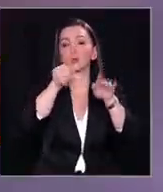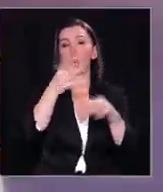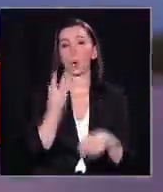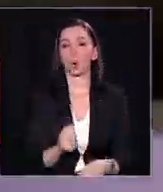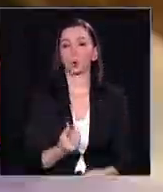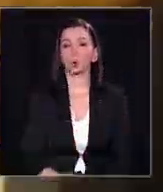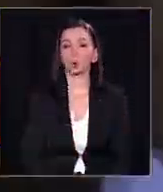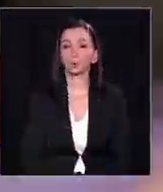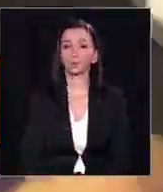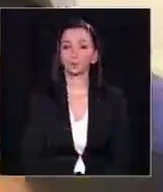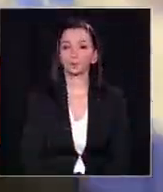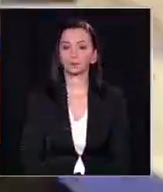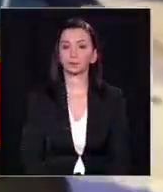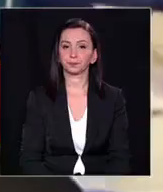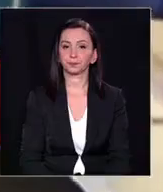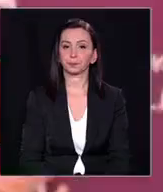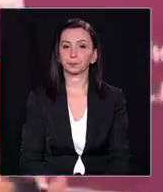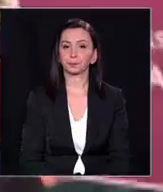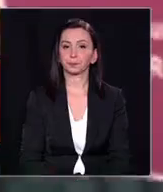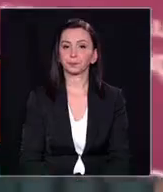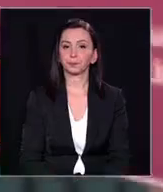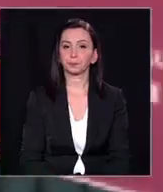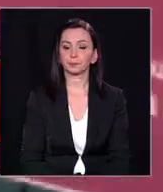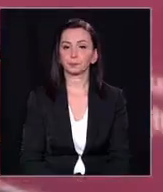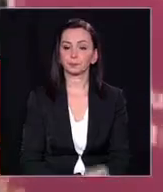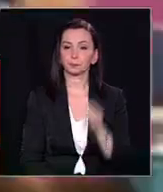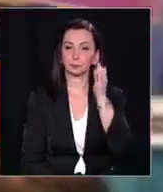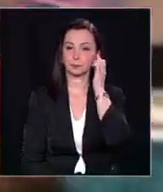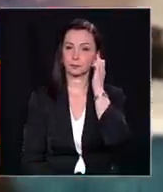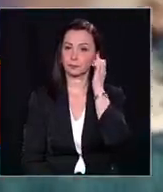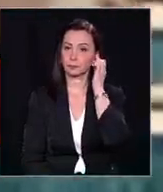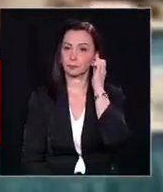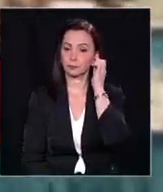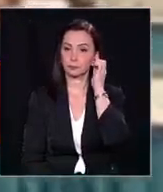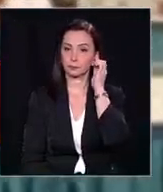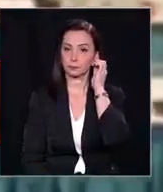damga vurdu. Sözleşmesi yaşayacak. Sakin, sakin, sakin.